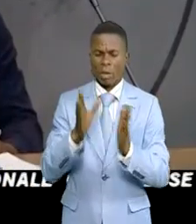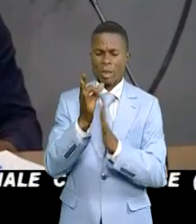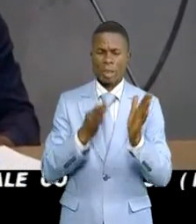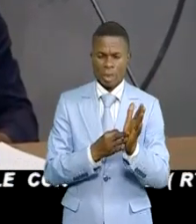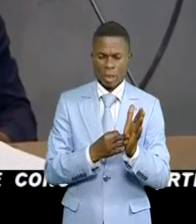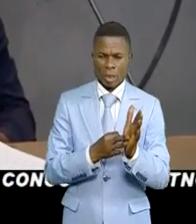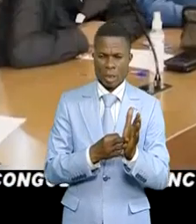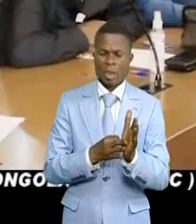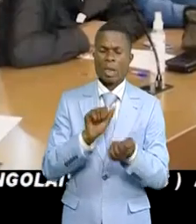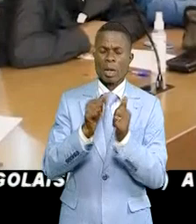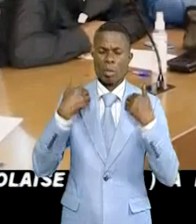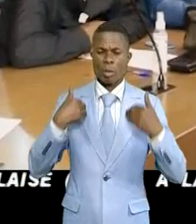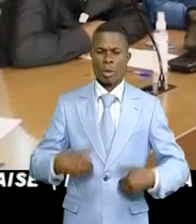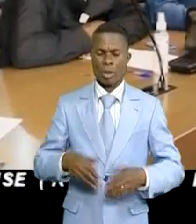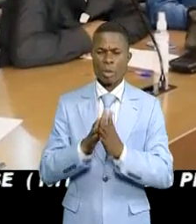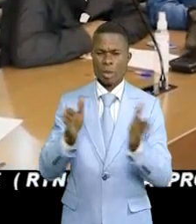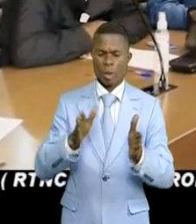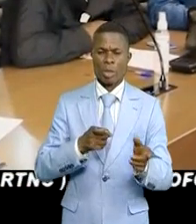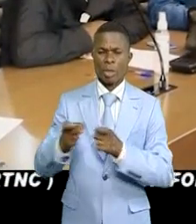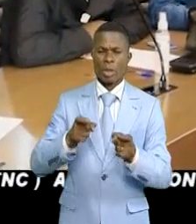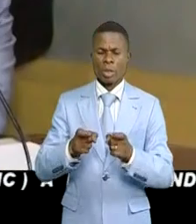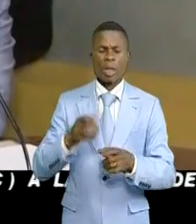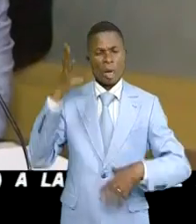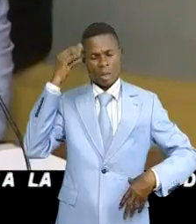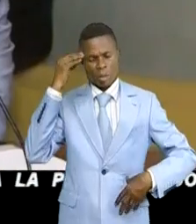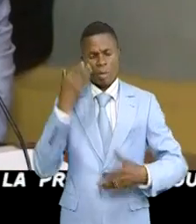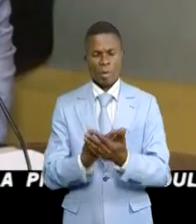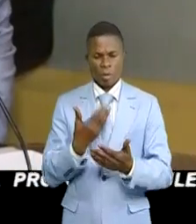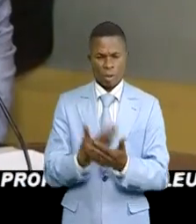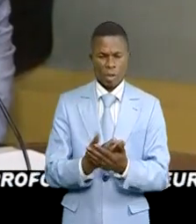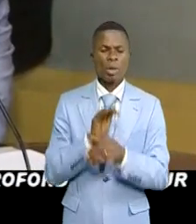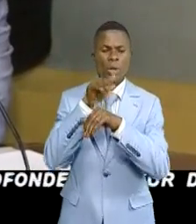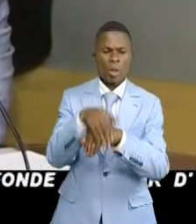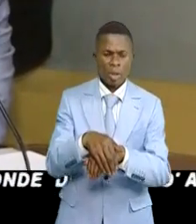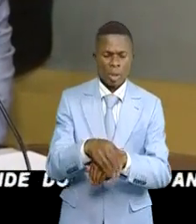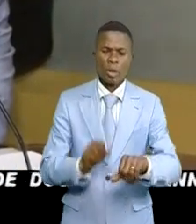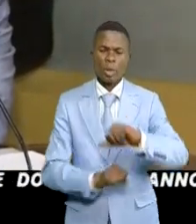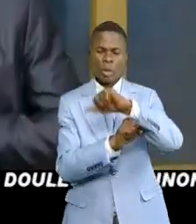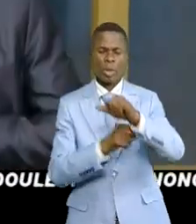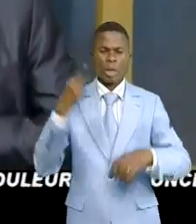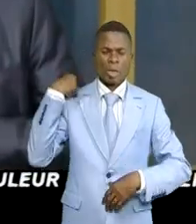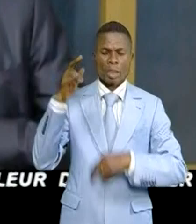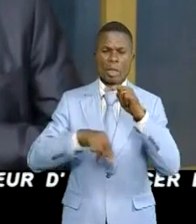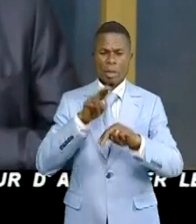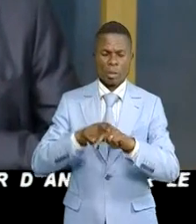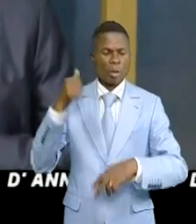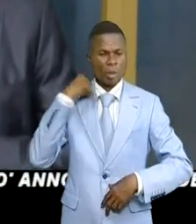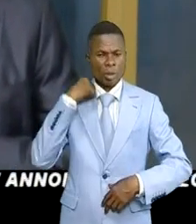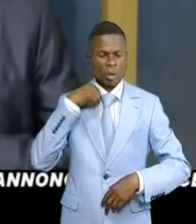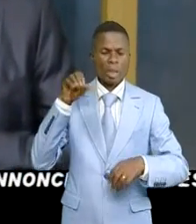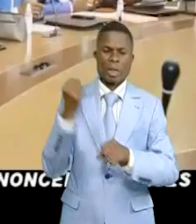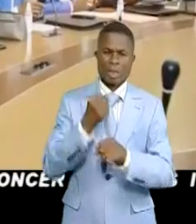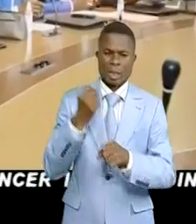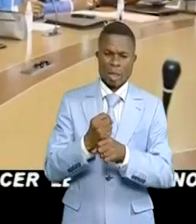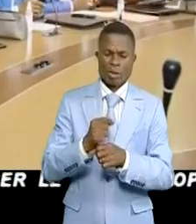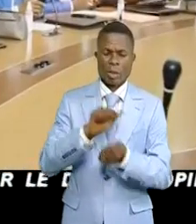principes généraux de la santé publique, la gestion des épidémies et urgences, l'implication et l'accompagnement des députés nationaux médecins aux activités